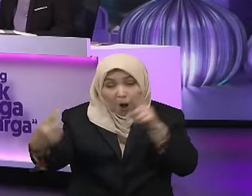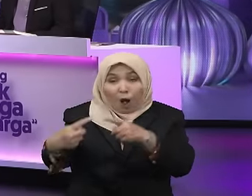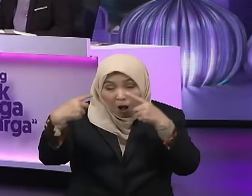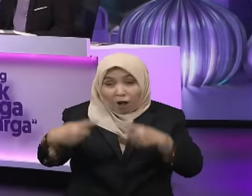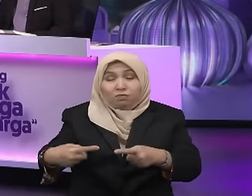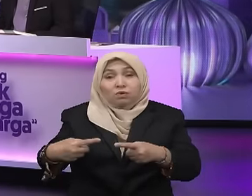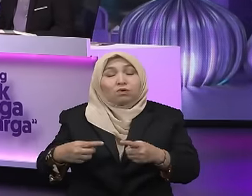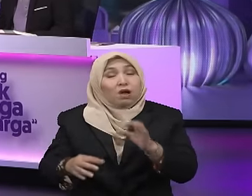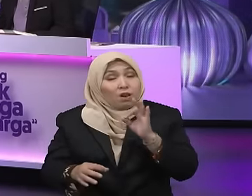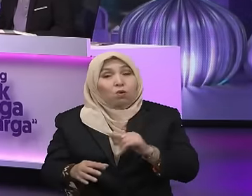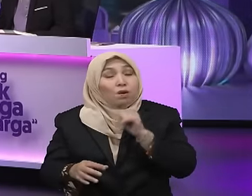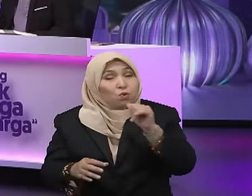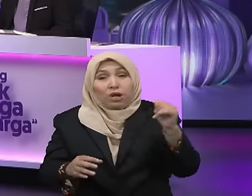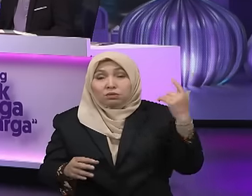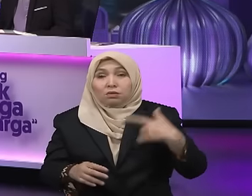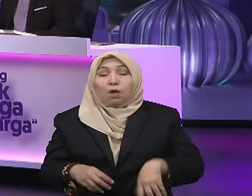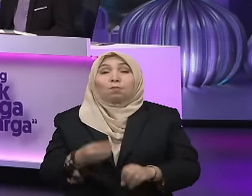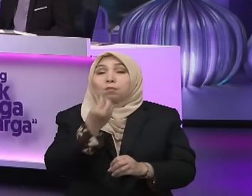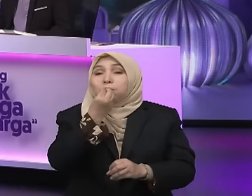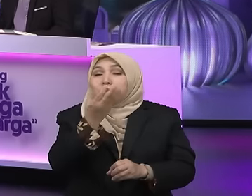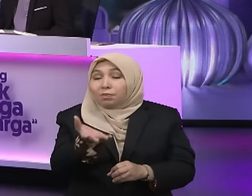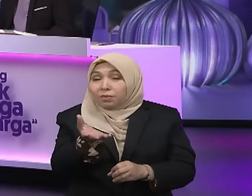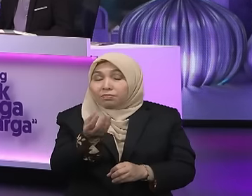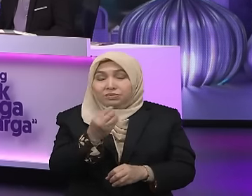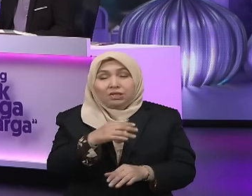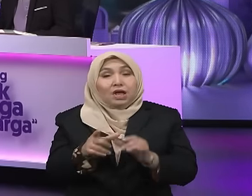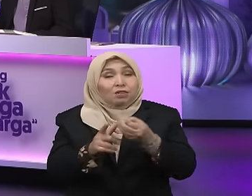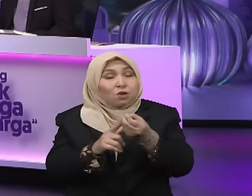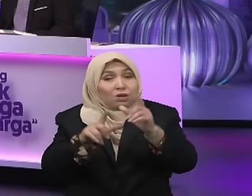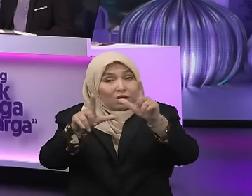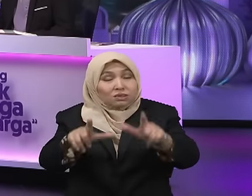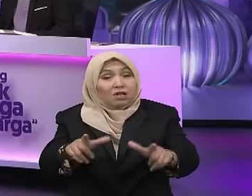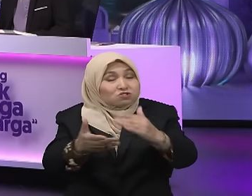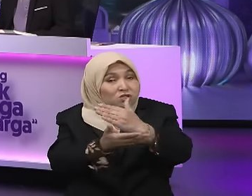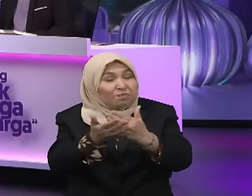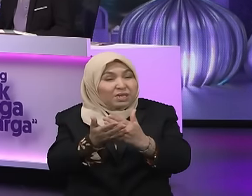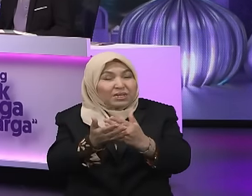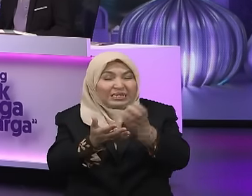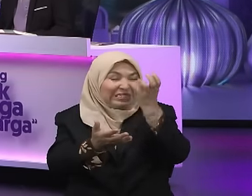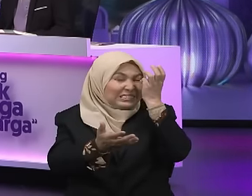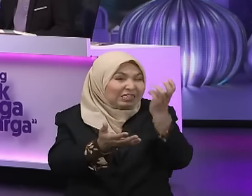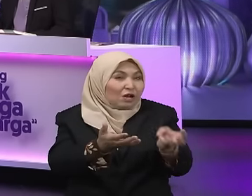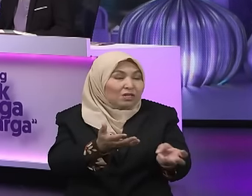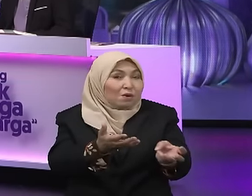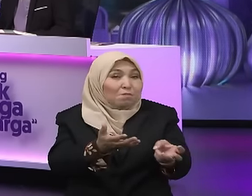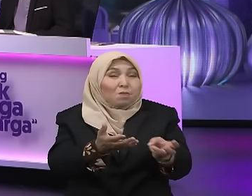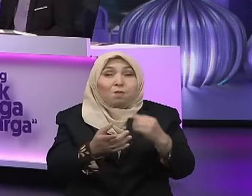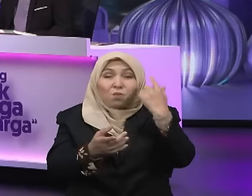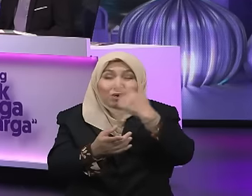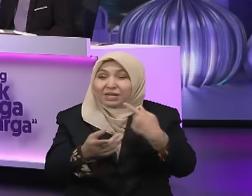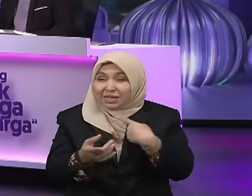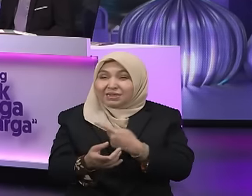orang, bukan lempang kan, orang ludah pun. Yeah. Ya. Ataupun orang letakkan sesuatu yang hina ke muka kita,